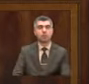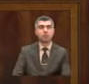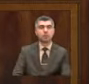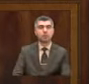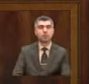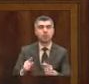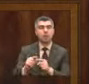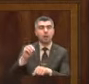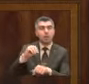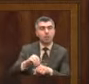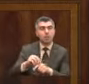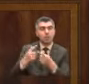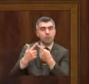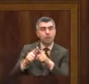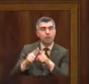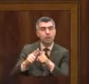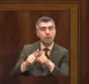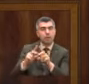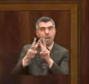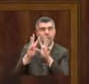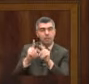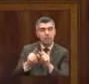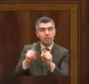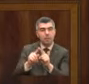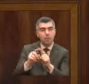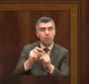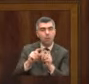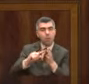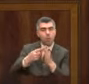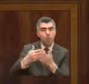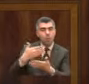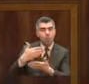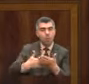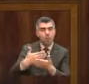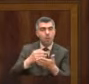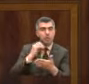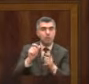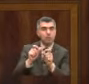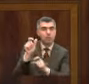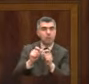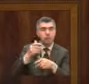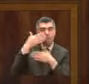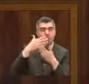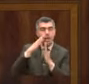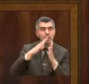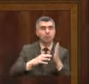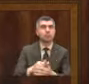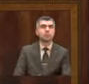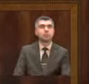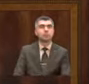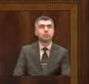2017 مع إعادة النظر في طريقة احتساب الأسطر لتخفيف من عن ارتفاع القدرة الشرائية للمواطن المغربي، خصوصا